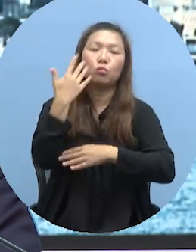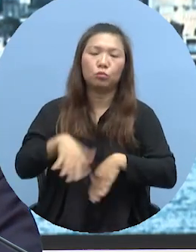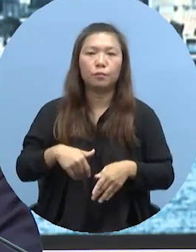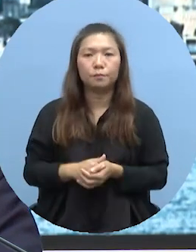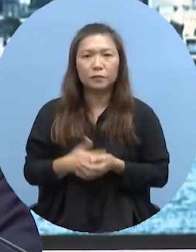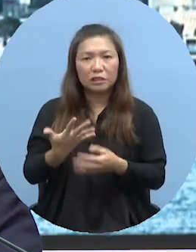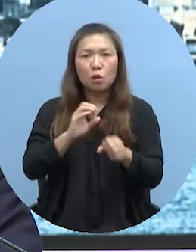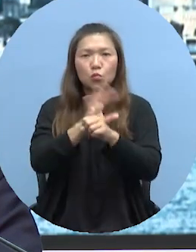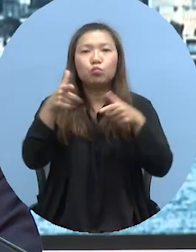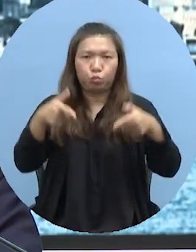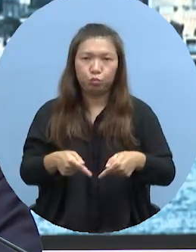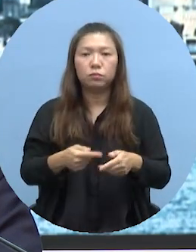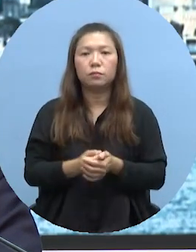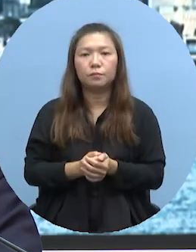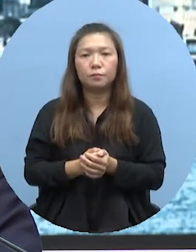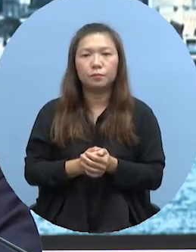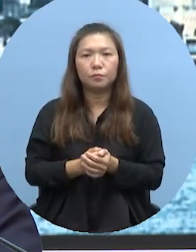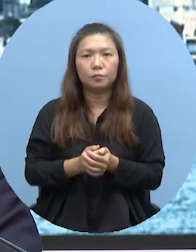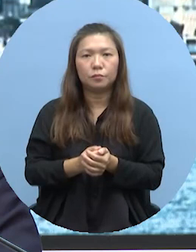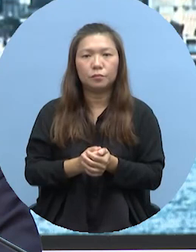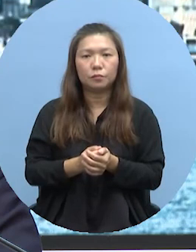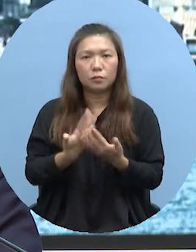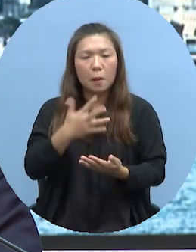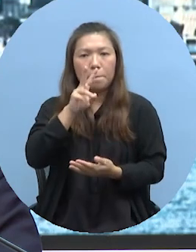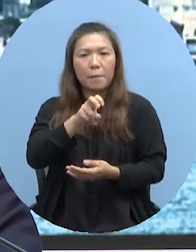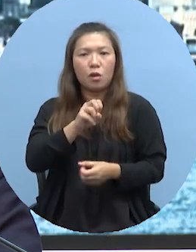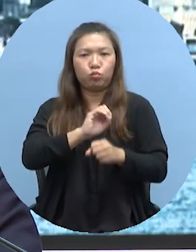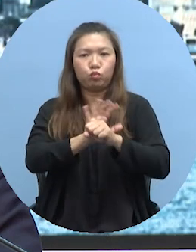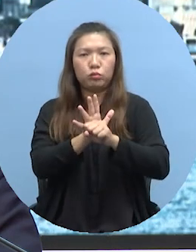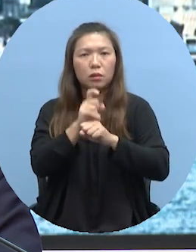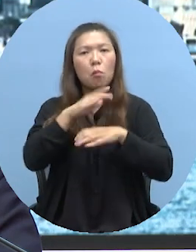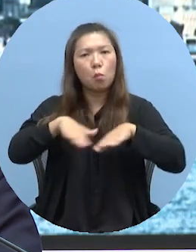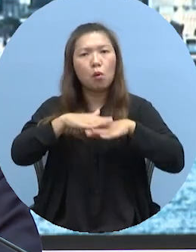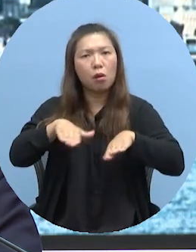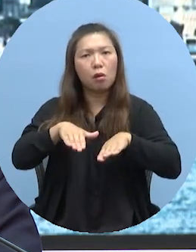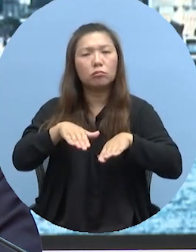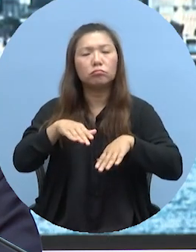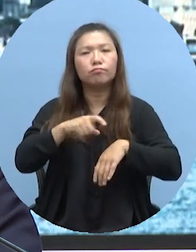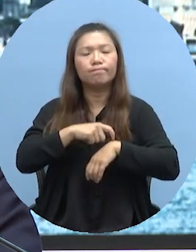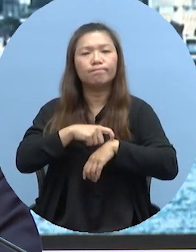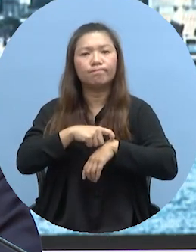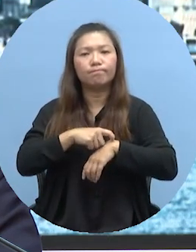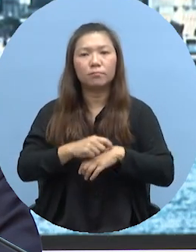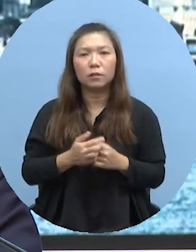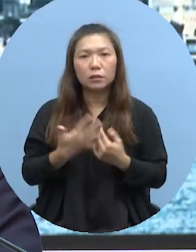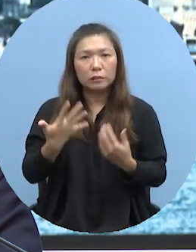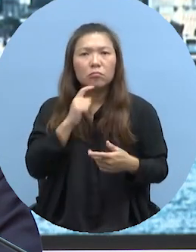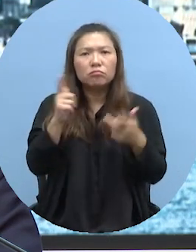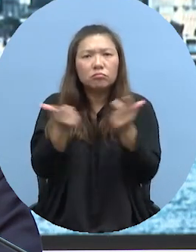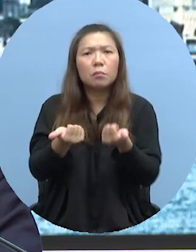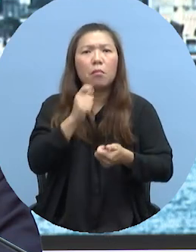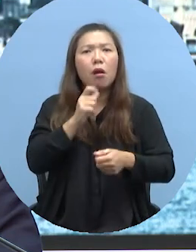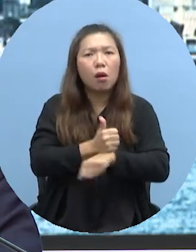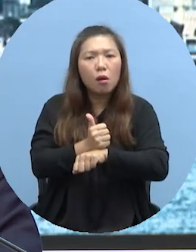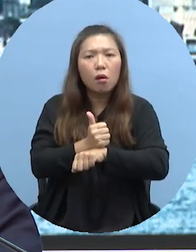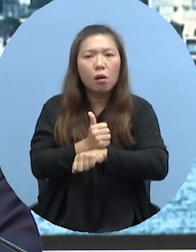回穩，現在都是一個我們會見到是疫情開始穩定的時間，那都是一個黃金的機會，那如果未